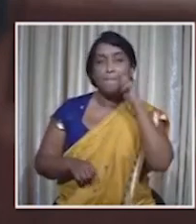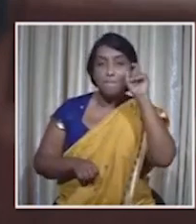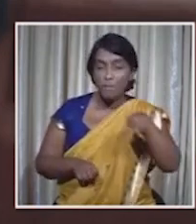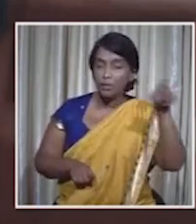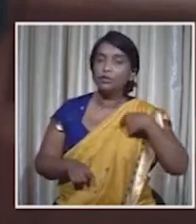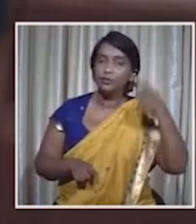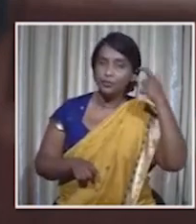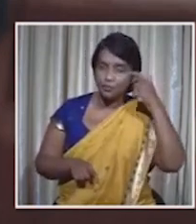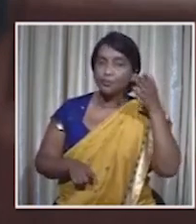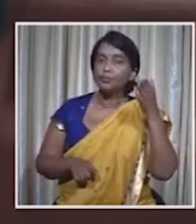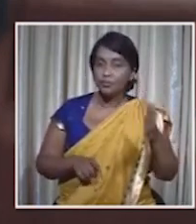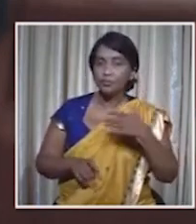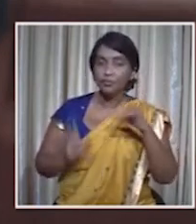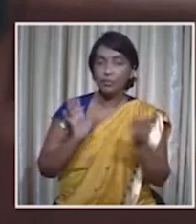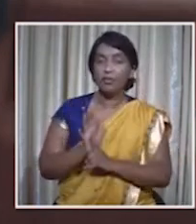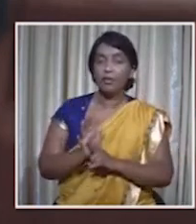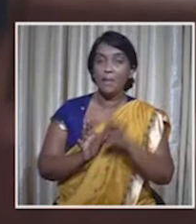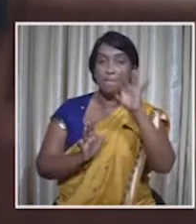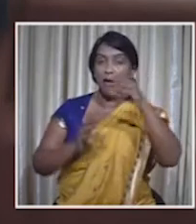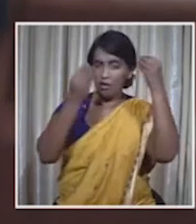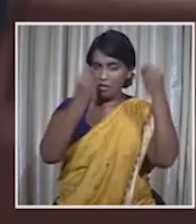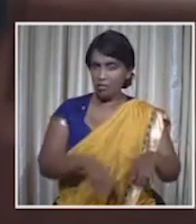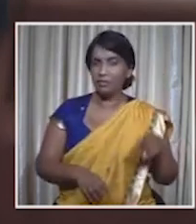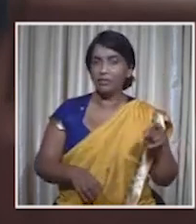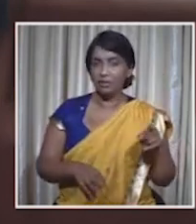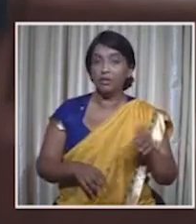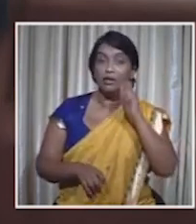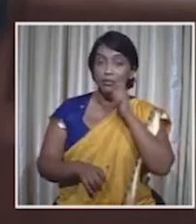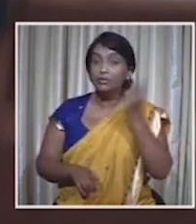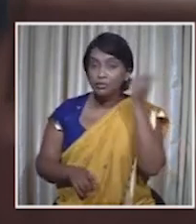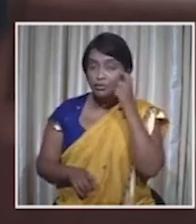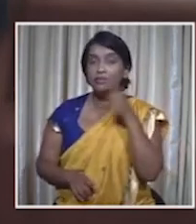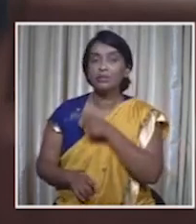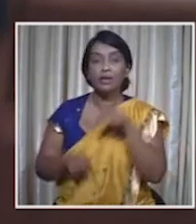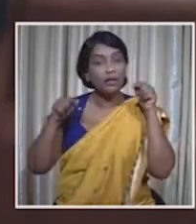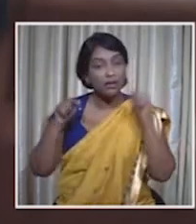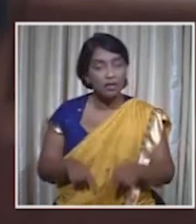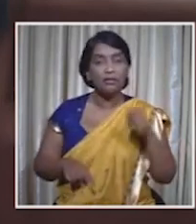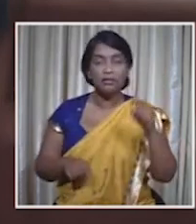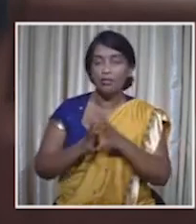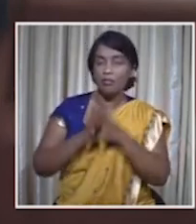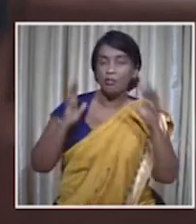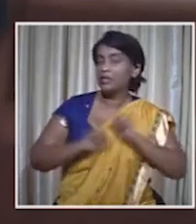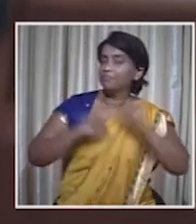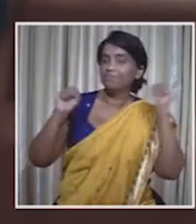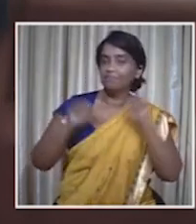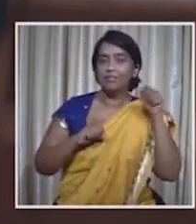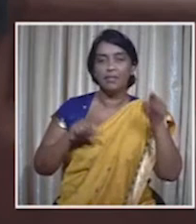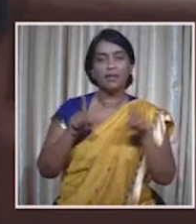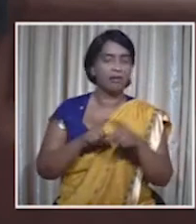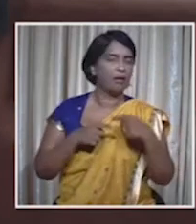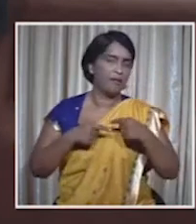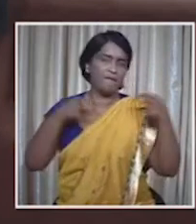තමයි තමුන්නාන්සේලව ලක්ෂ 15කින් පැරද්දුවේ. ජනතාව දන්න නිසා දැන් තමුන්නාන්සේ ලොකු සටනක් කරනවා. ඒ සටනට අපි විරුද්ධ